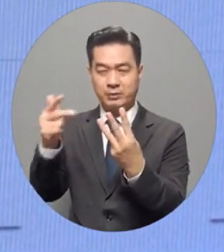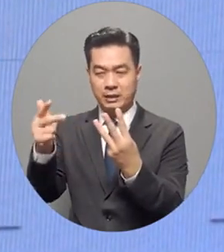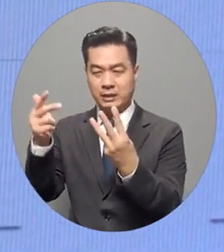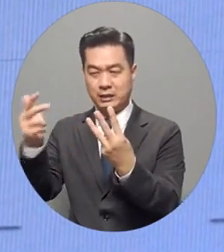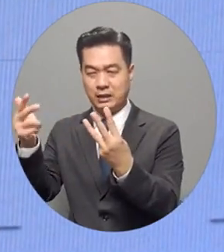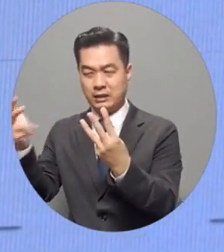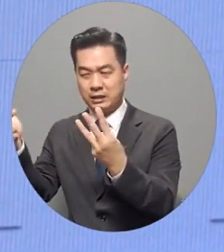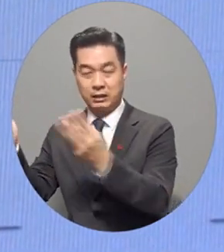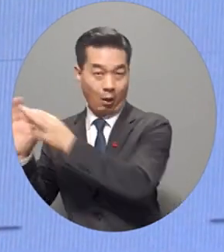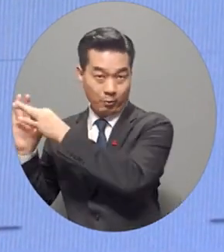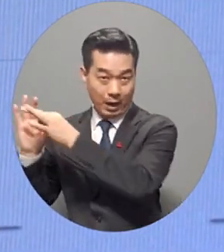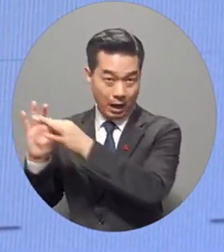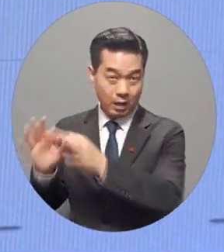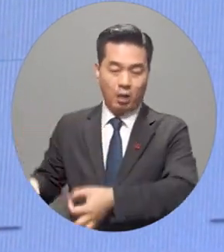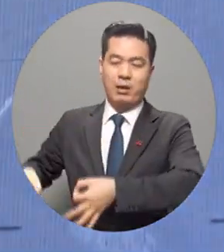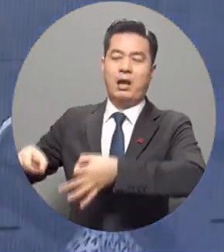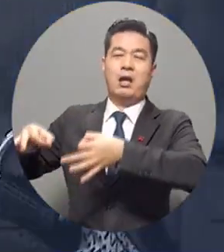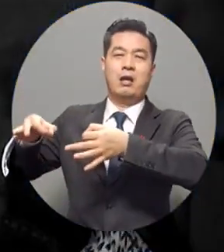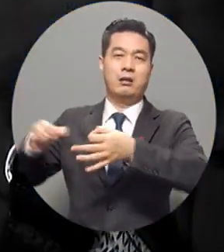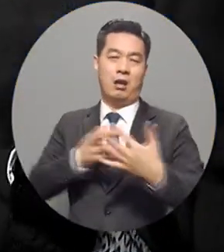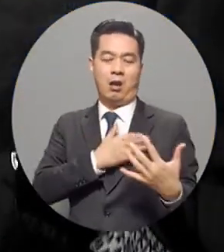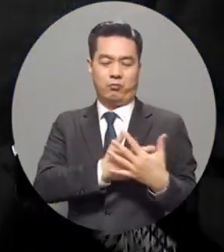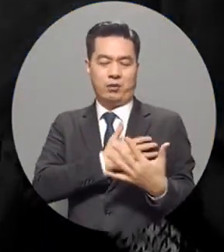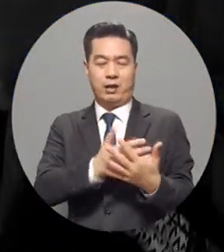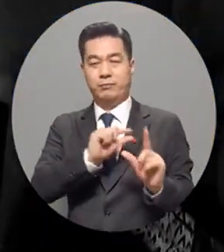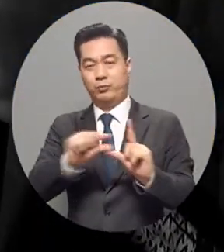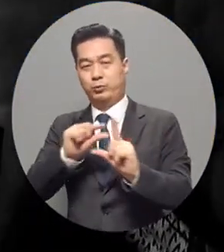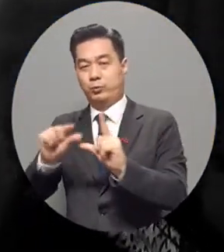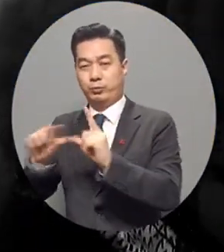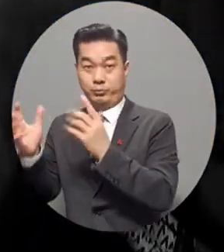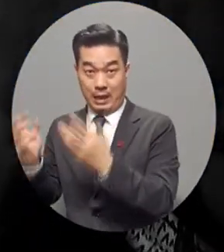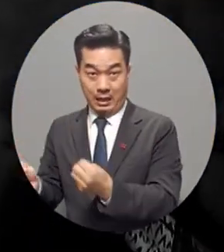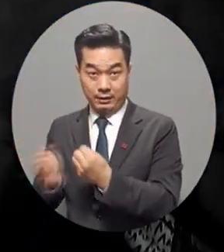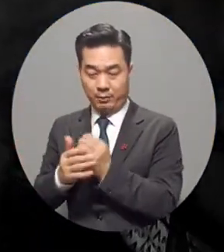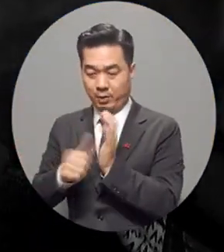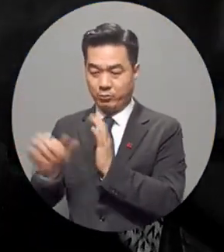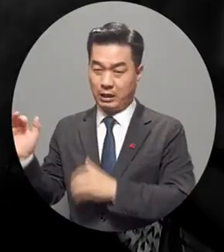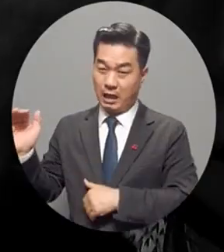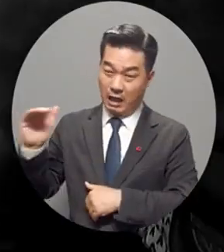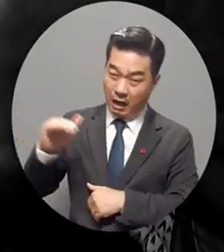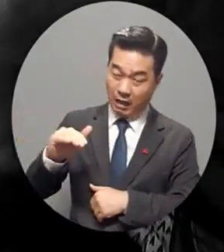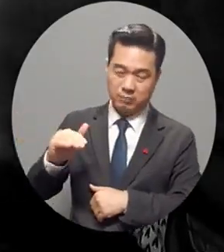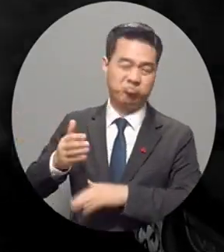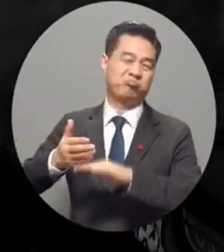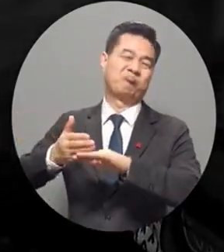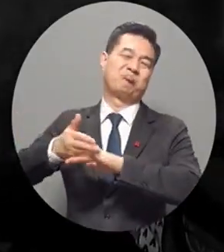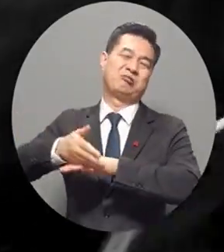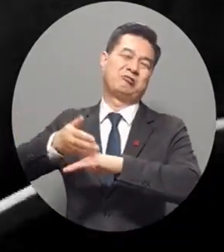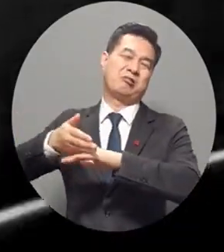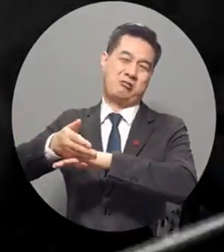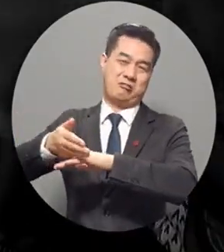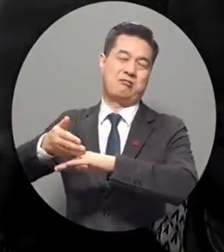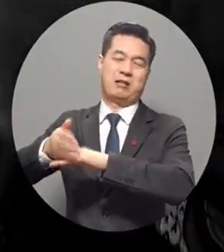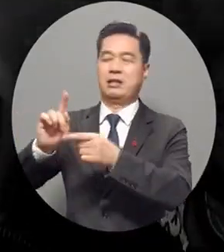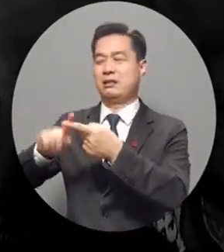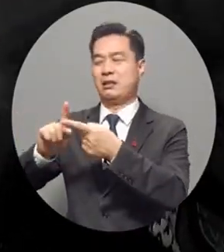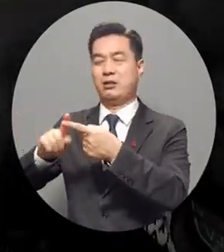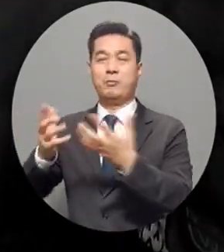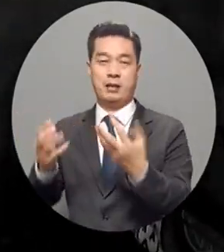있습니다. 여전히 불안 요소가 많다 보니 물가의 하락 속도가 더디다는 게 한국은행의